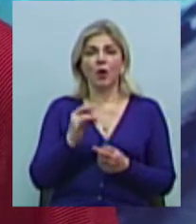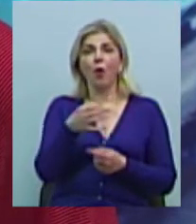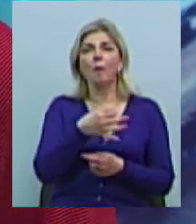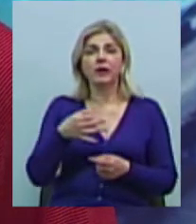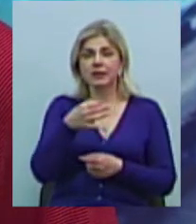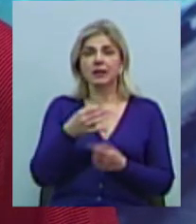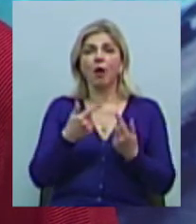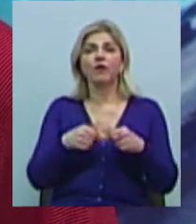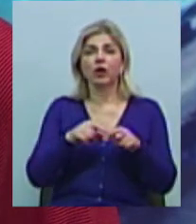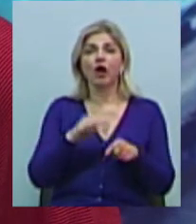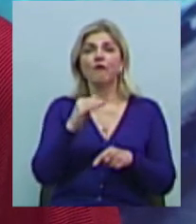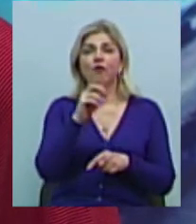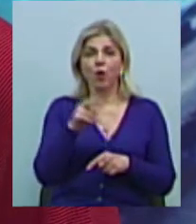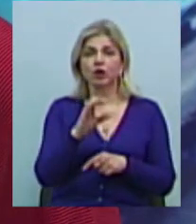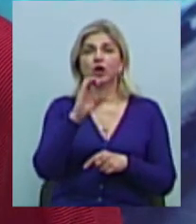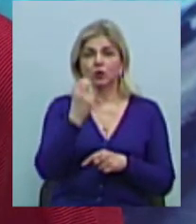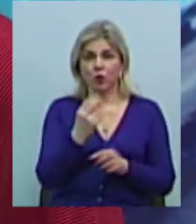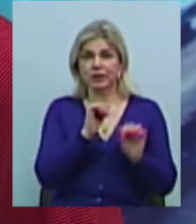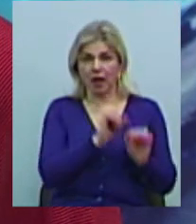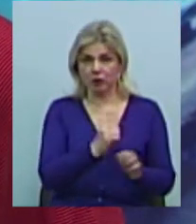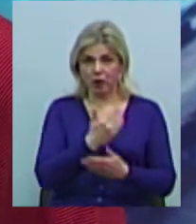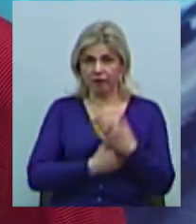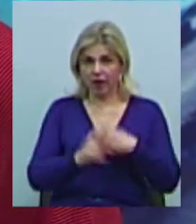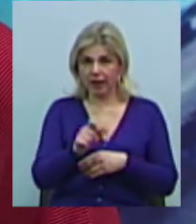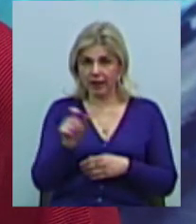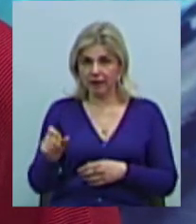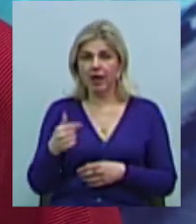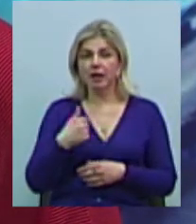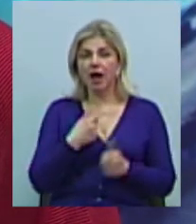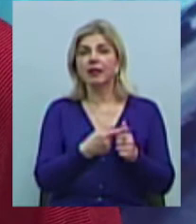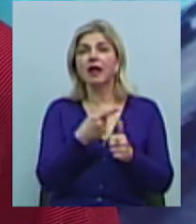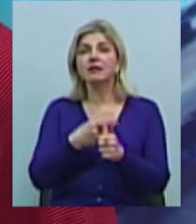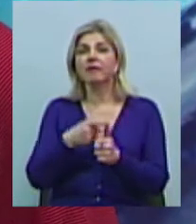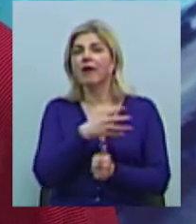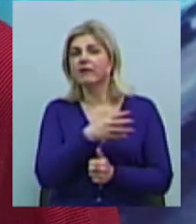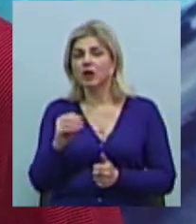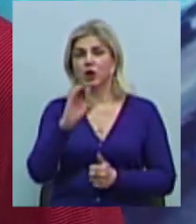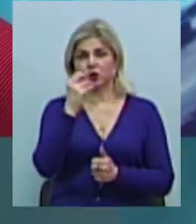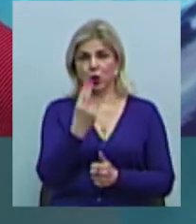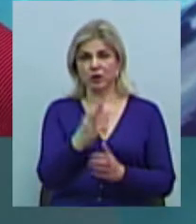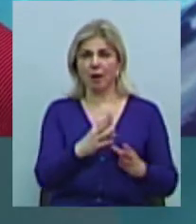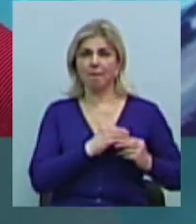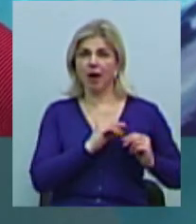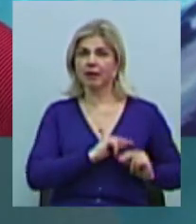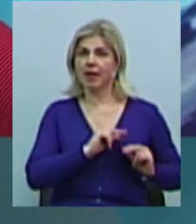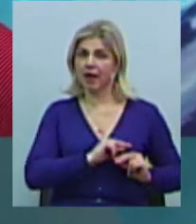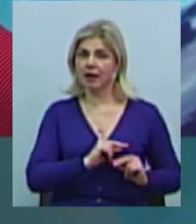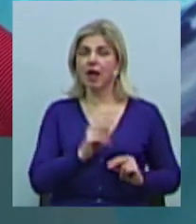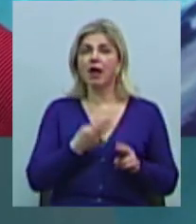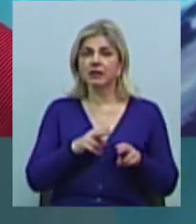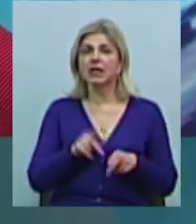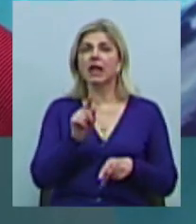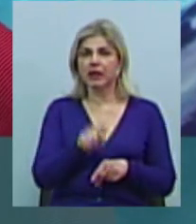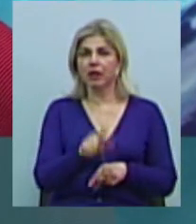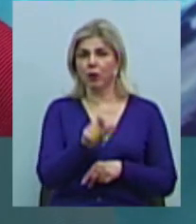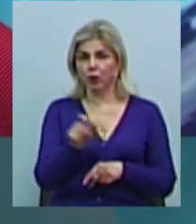фонду соціального захисту інвалідів. Це, я їх називаю, всі соціальні партнери, тому що дійсно це ті люди, які